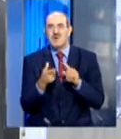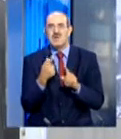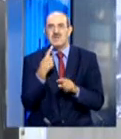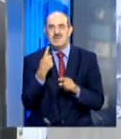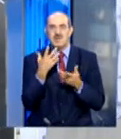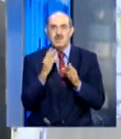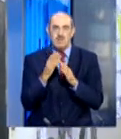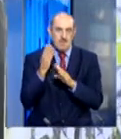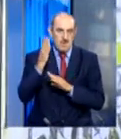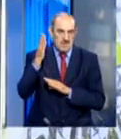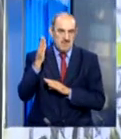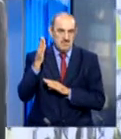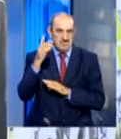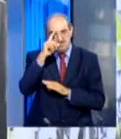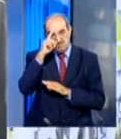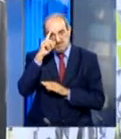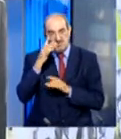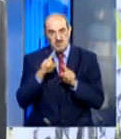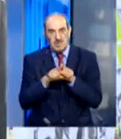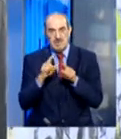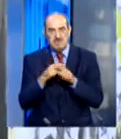مستقبل زي إن شاء الله، نتمنى